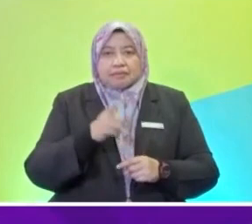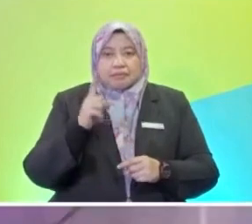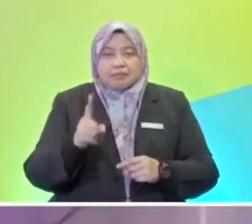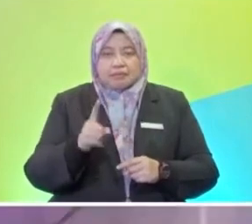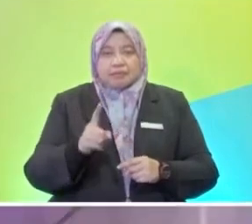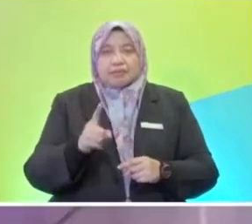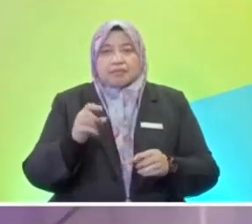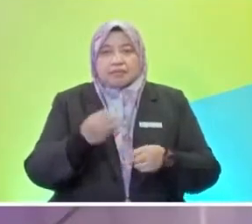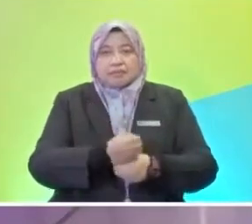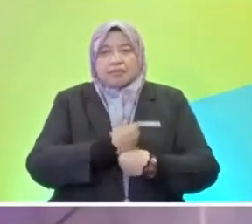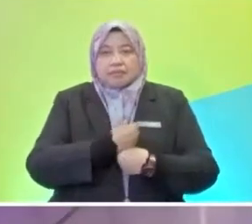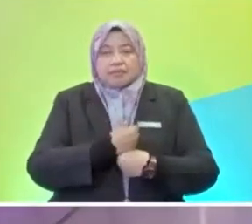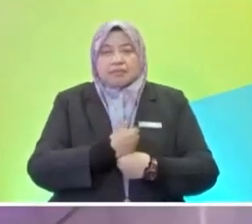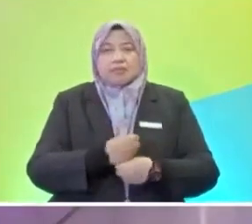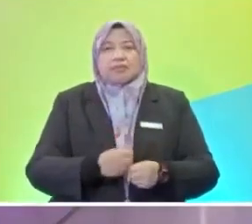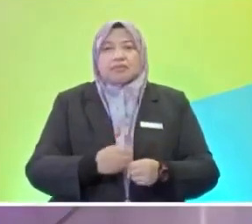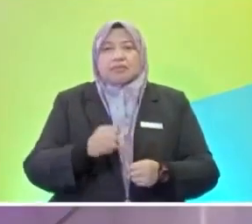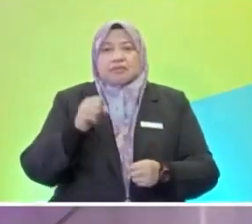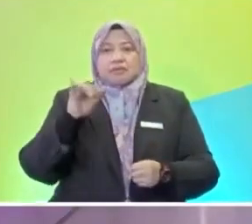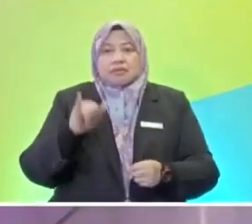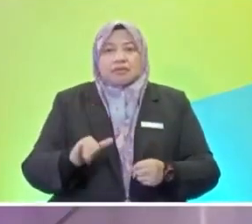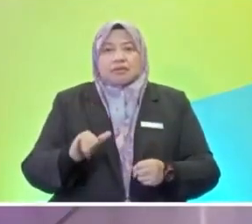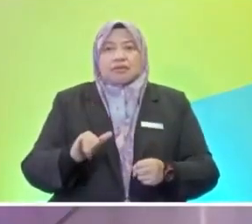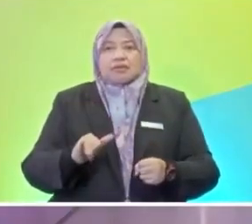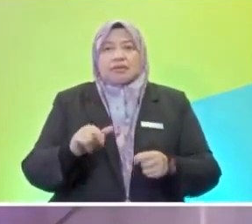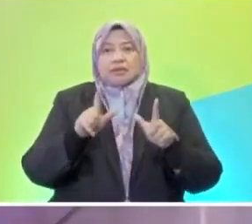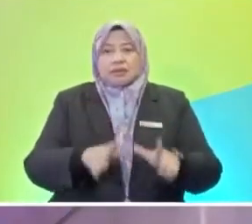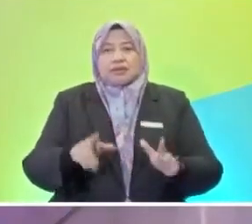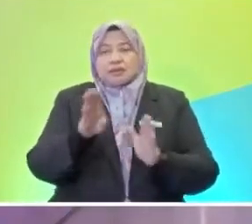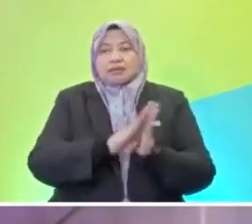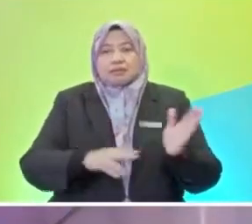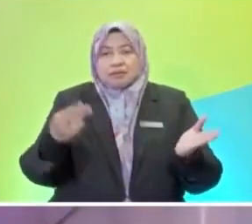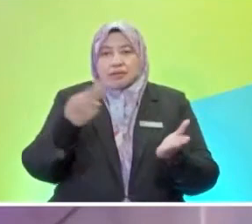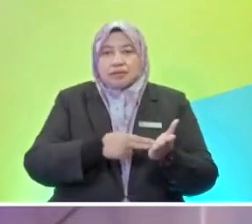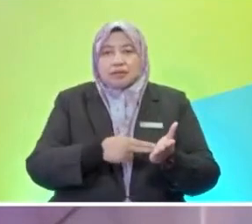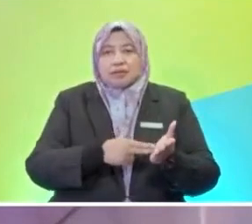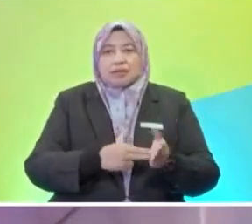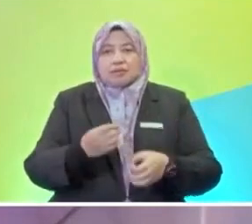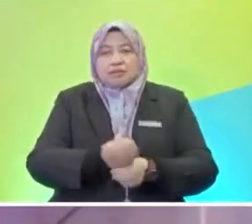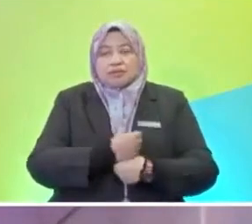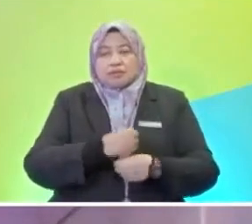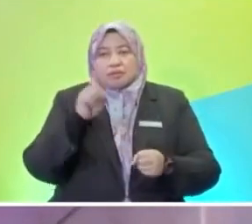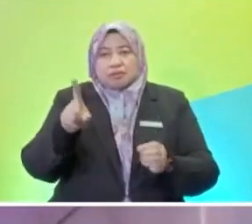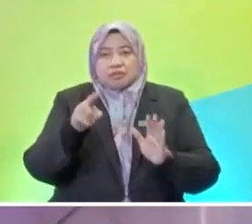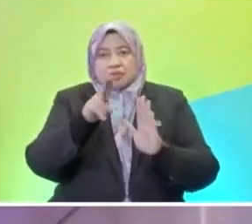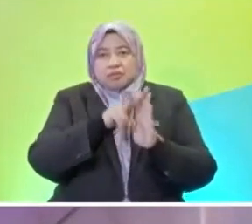bentuk yang kita buat berulang akan membentuk satu pola yang menarik